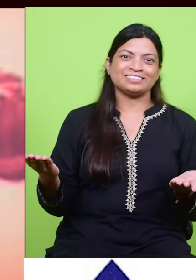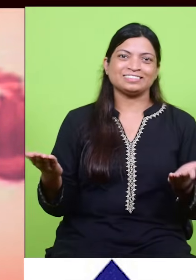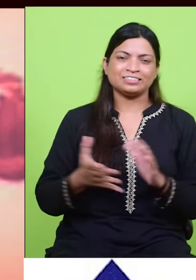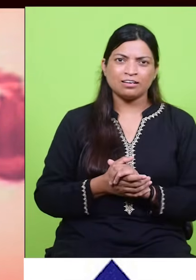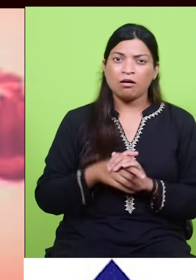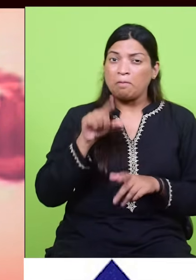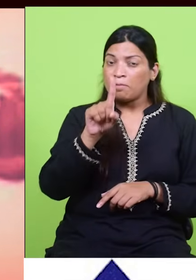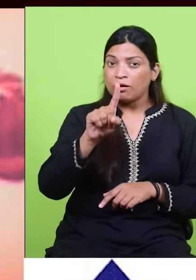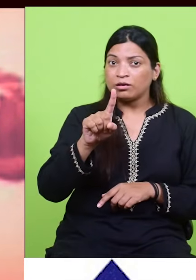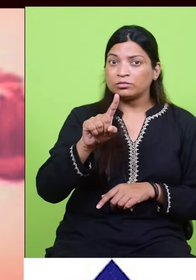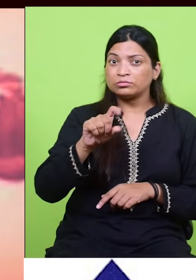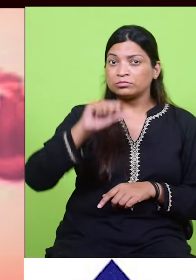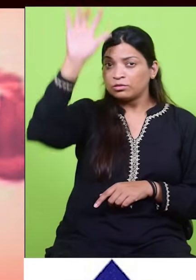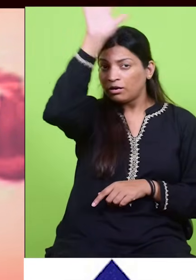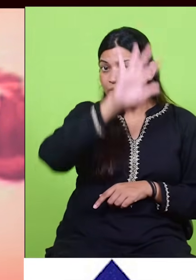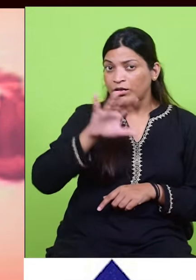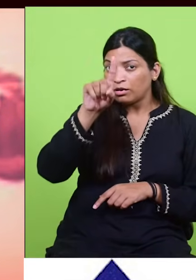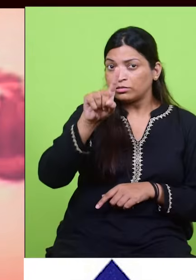बच्चे, और वो भी एक वुमेन,